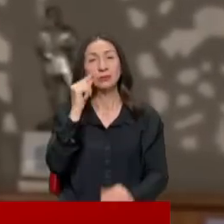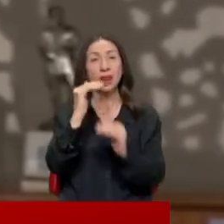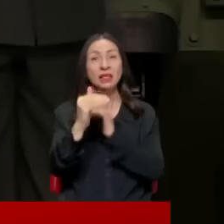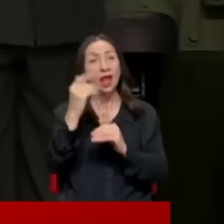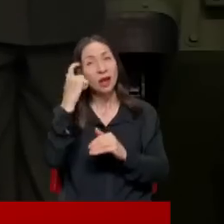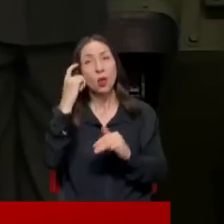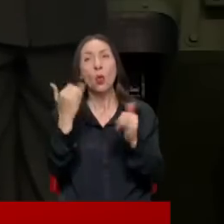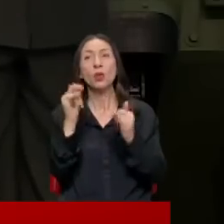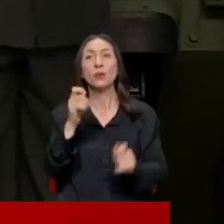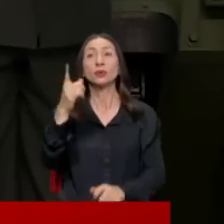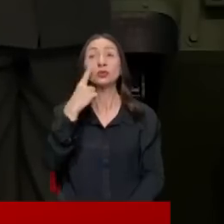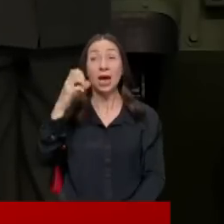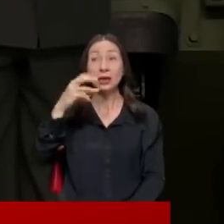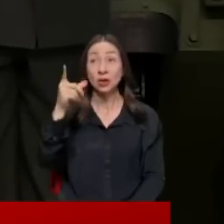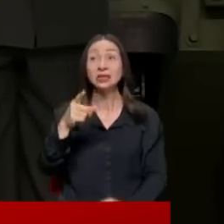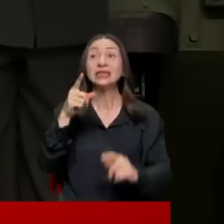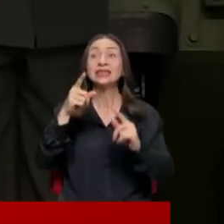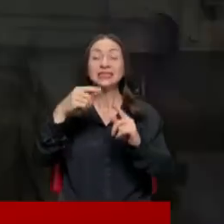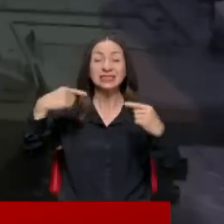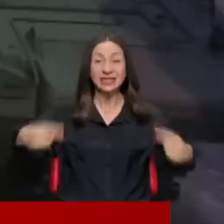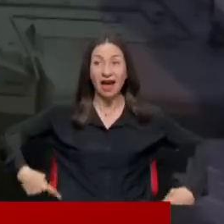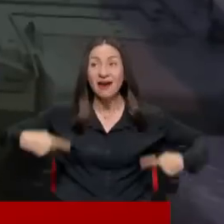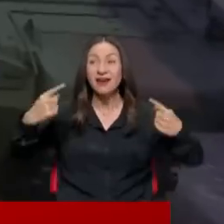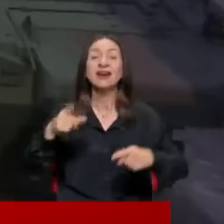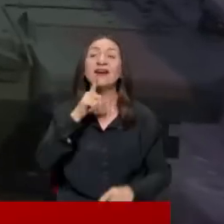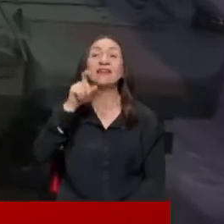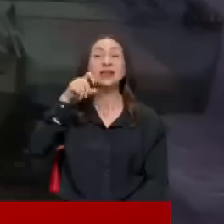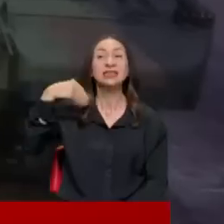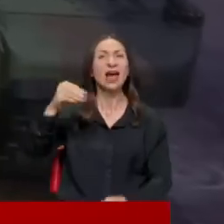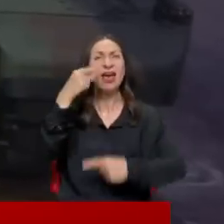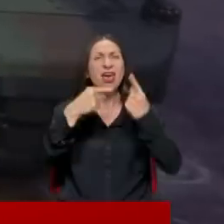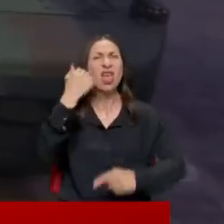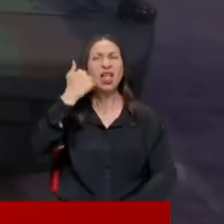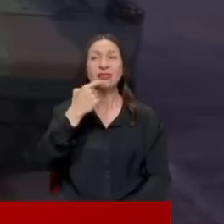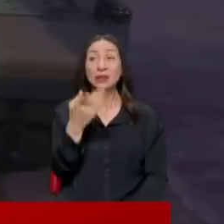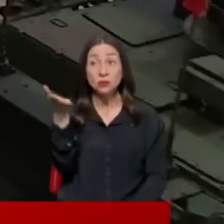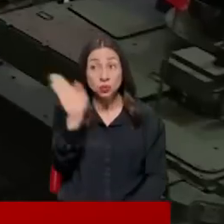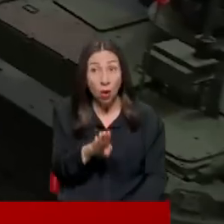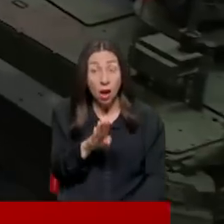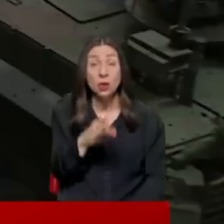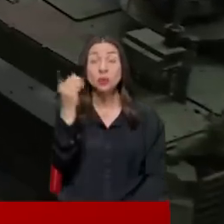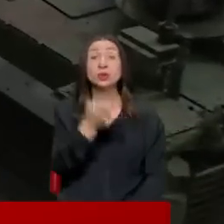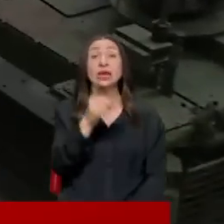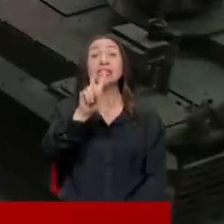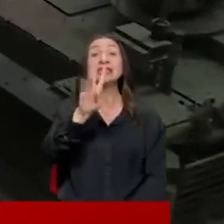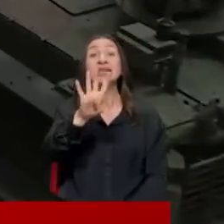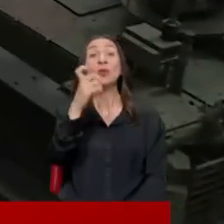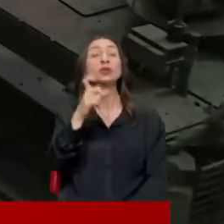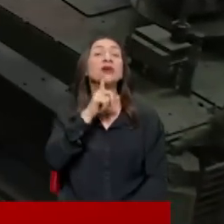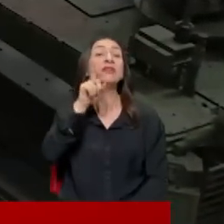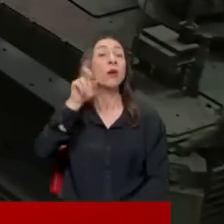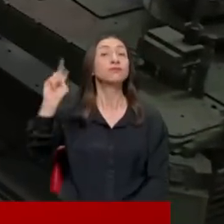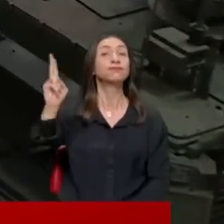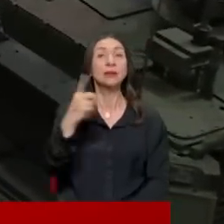aklıyla alay ediyor. Cumhurbaşkanı Erdoğan tank palet fabrikasının Katarlılara satıldığı iddiası yalan dedikten sonra %49'u Katar'a